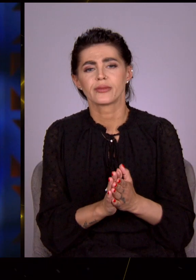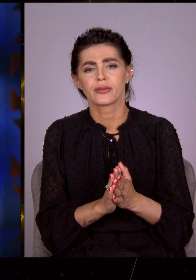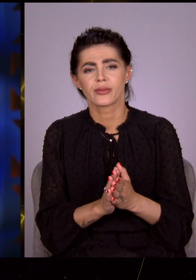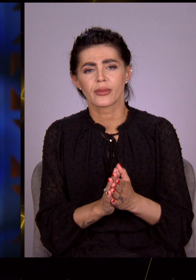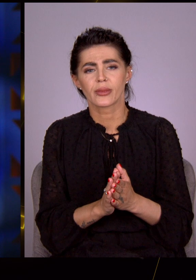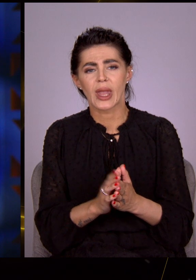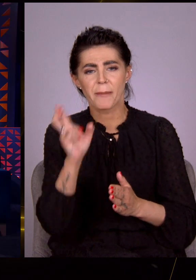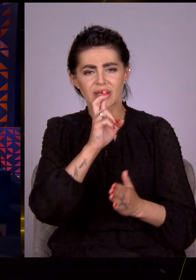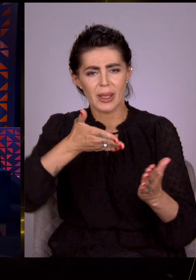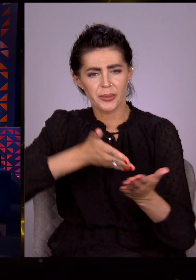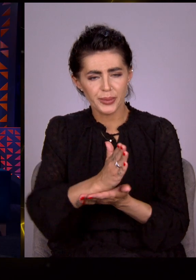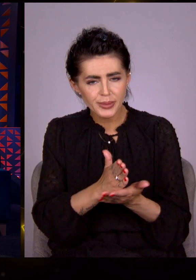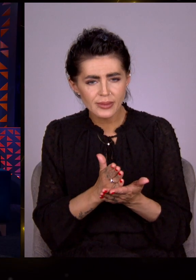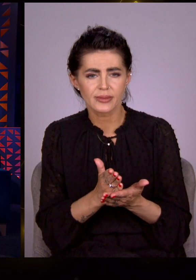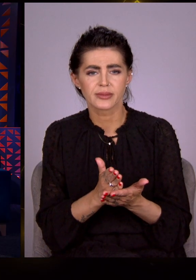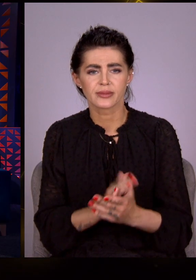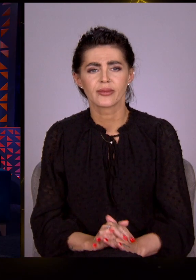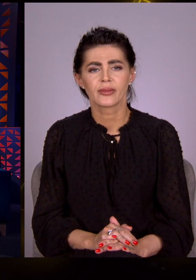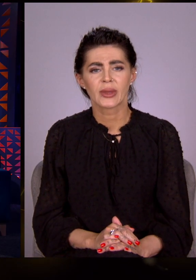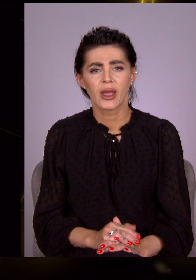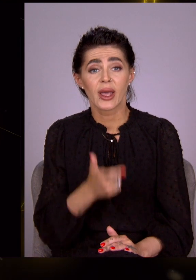Бензопили. Давайте подивимось. Давайте.